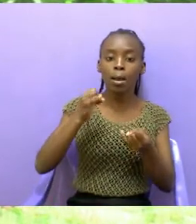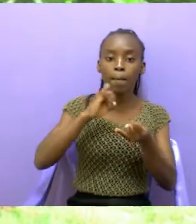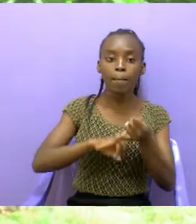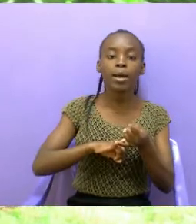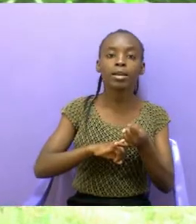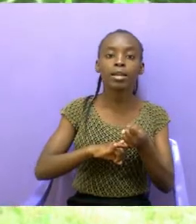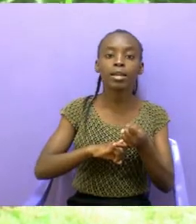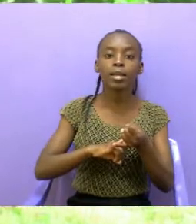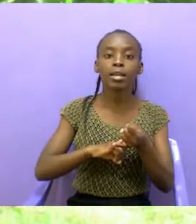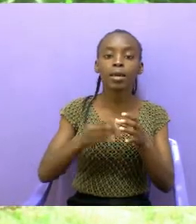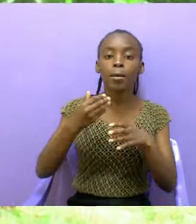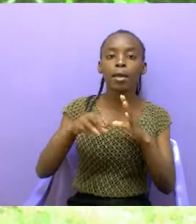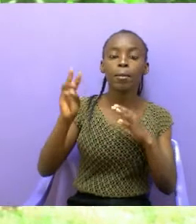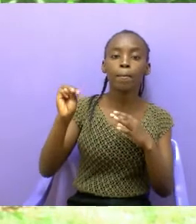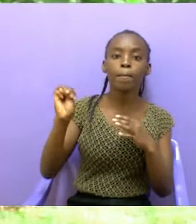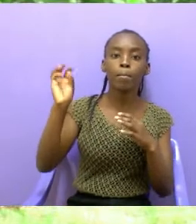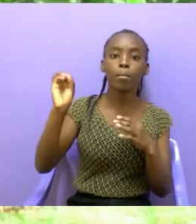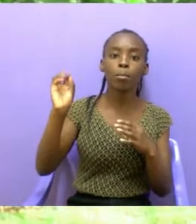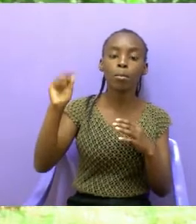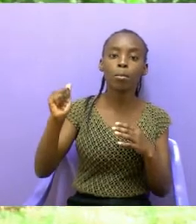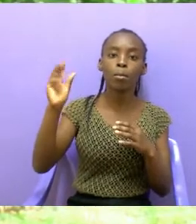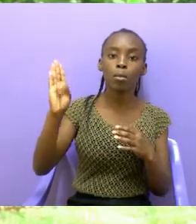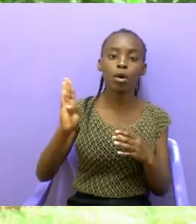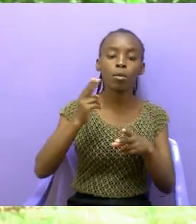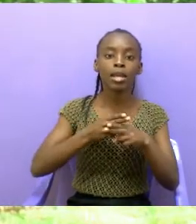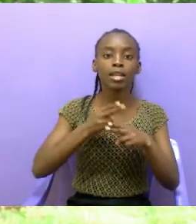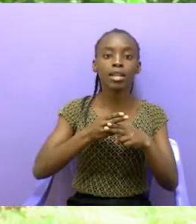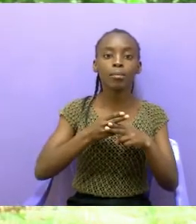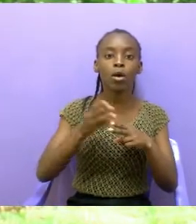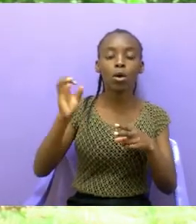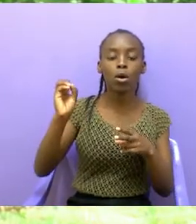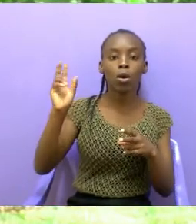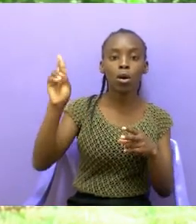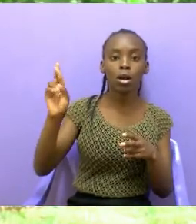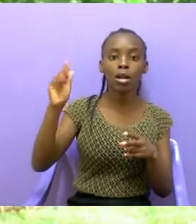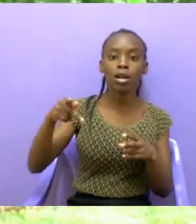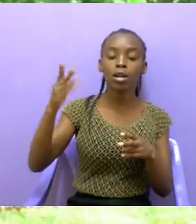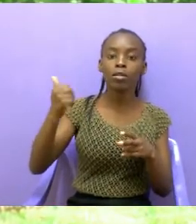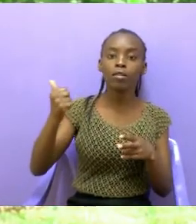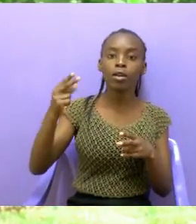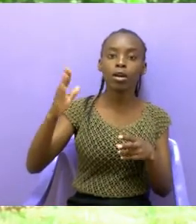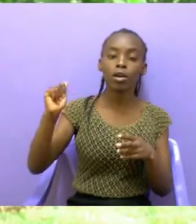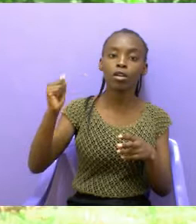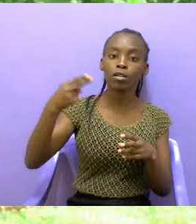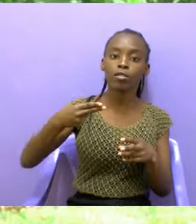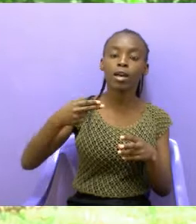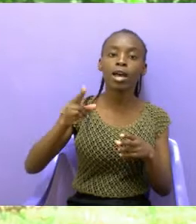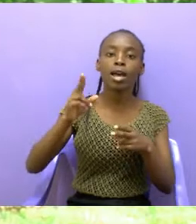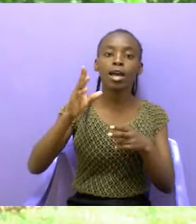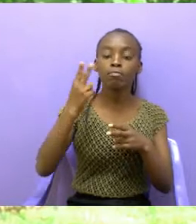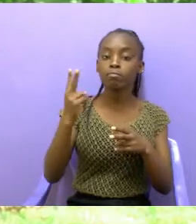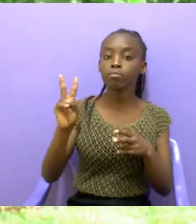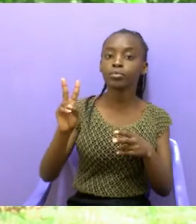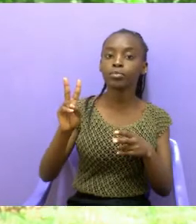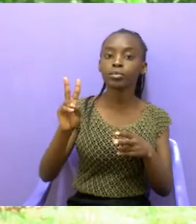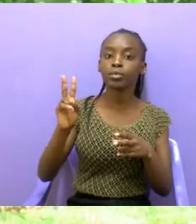wa Moabu, na jina la mmoja aliitwa Orpa na jina la wapili aliitwa Ruth. Wakakaa huko yapata